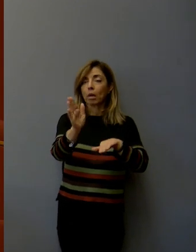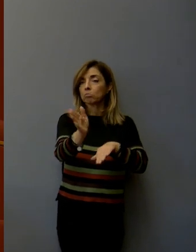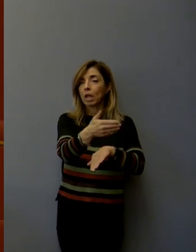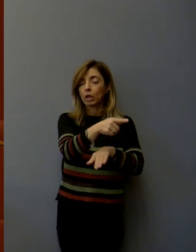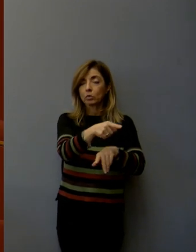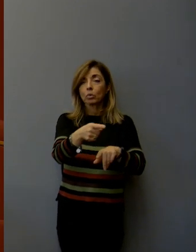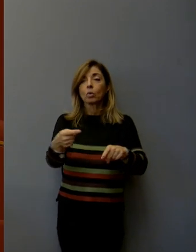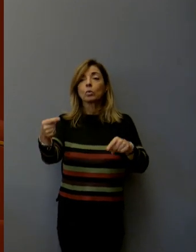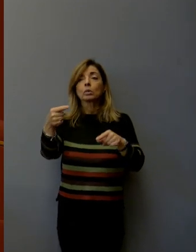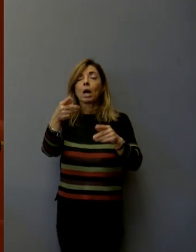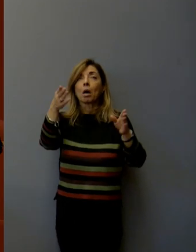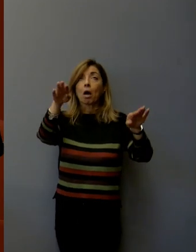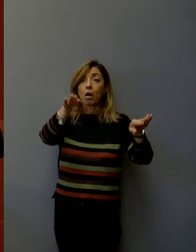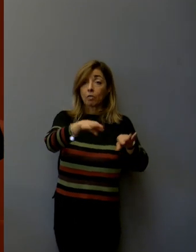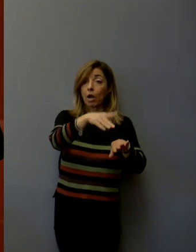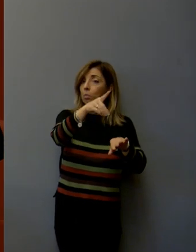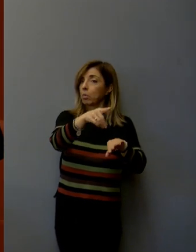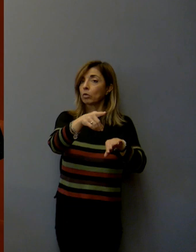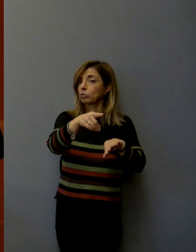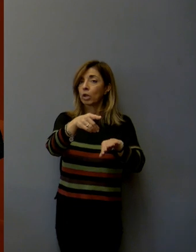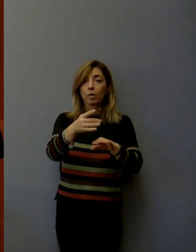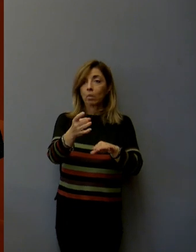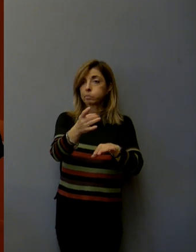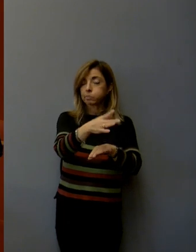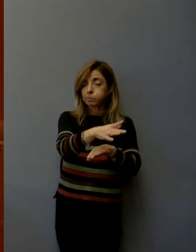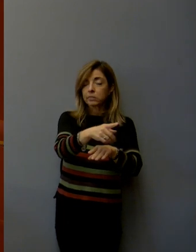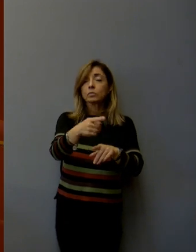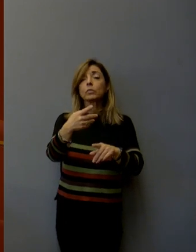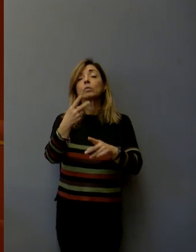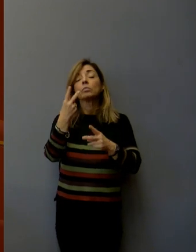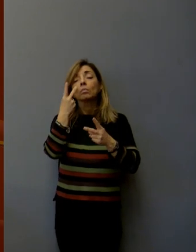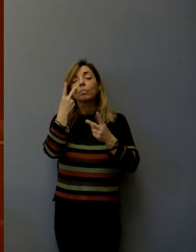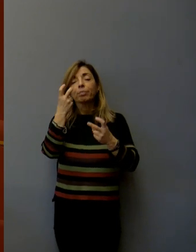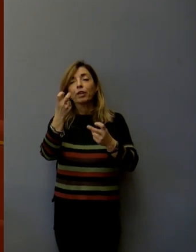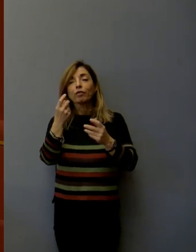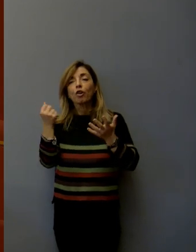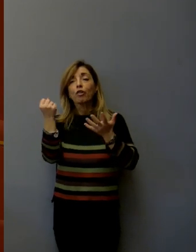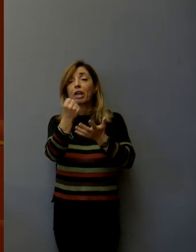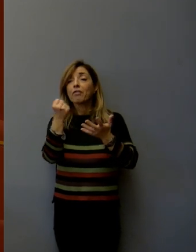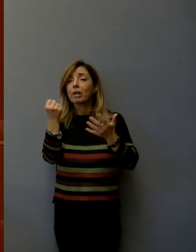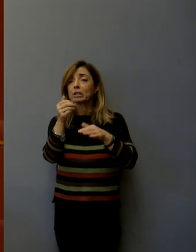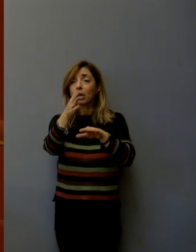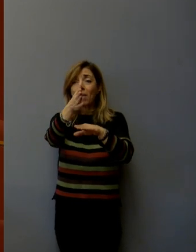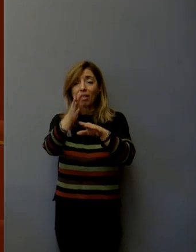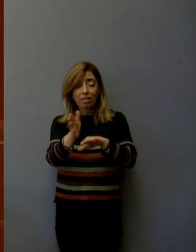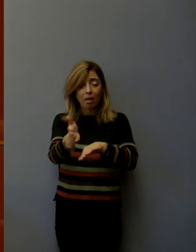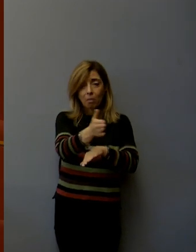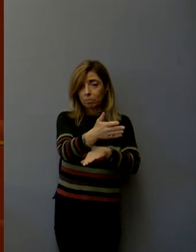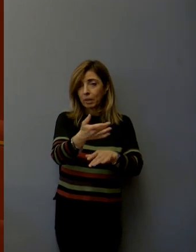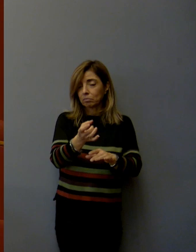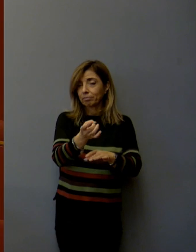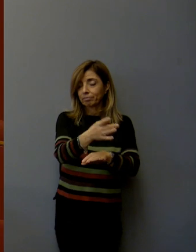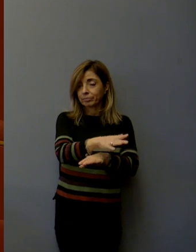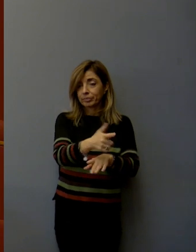cioè di fatto manca previsione di investimento in una buona parte di quel cimiteri cittadini Nonostante